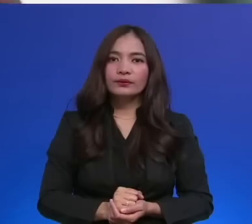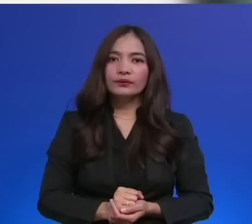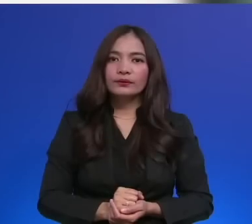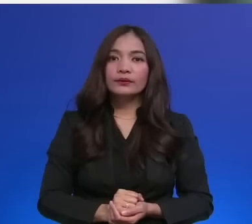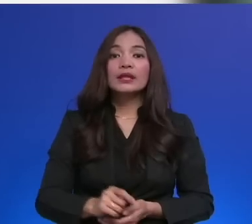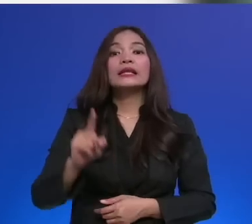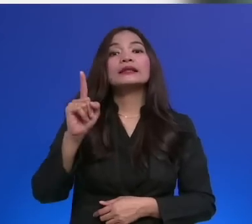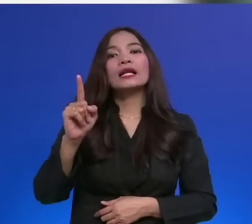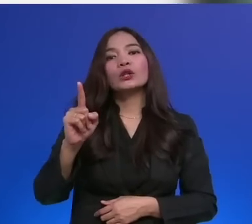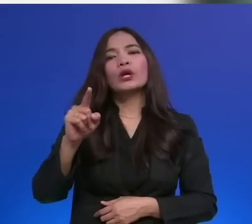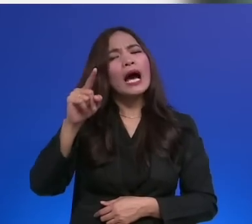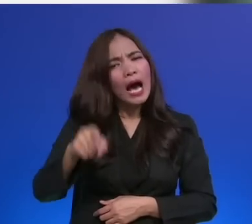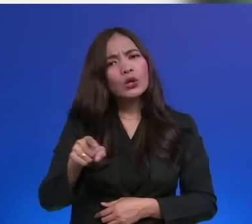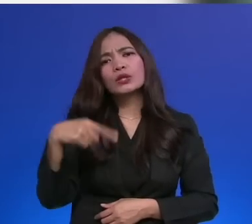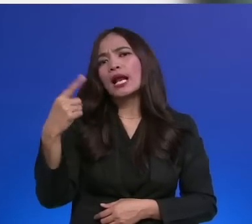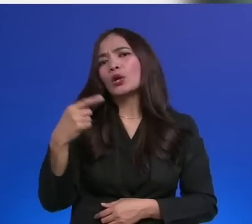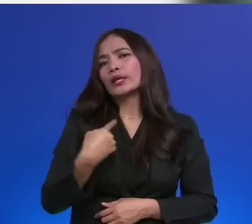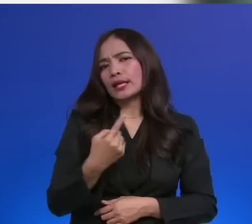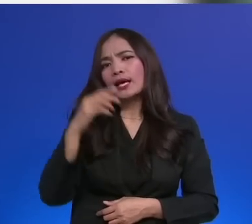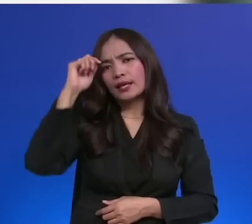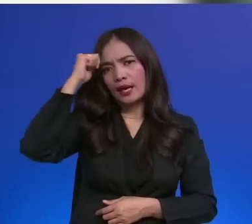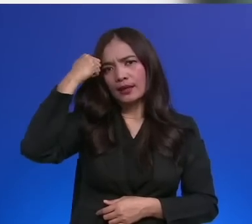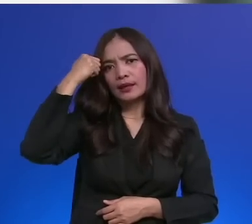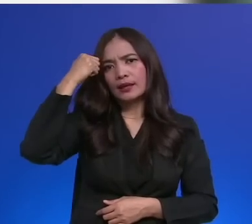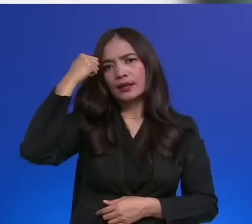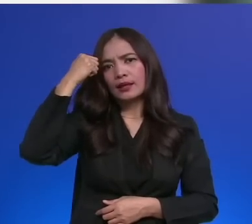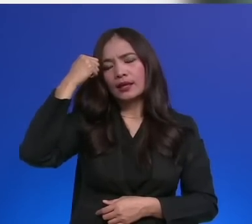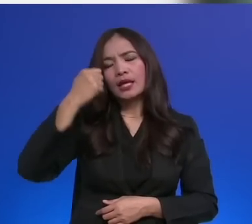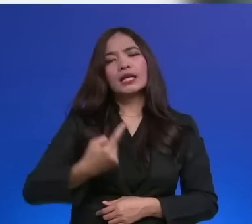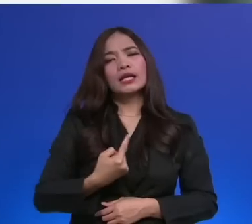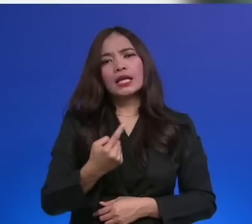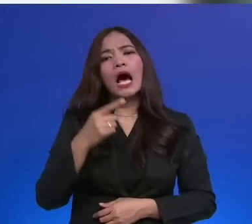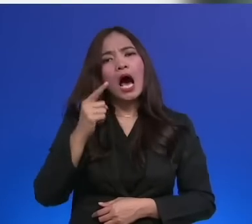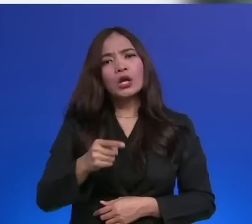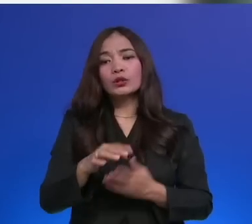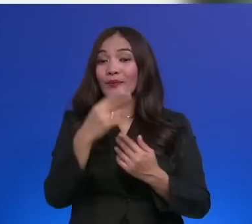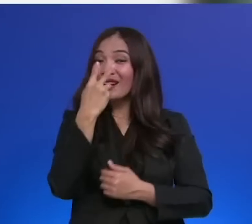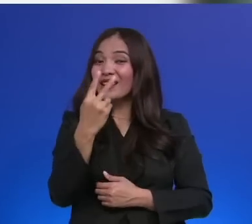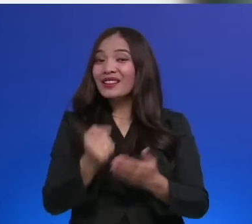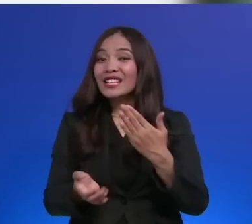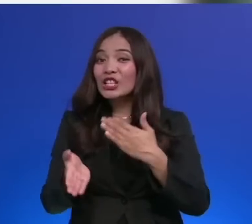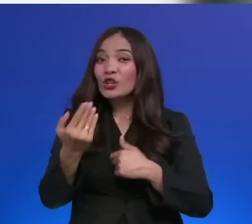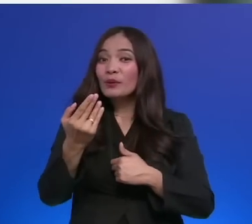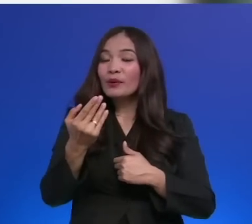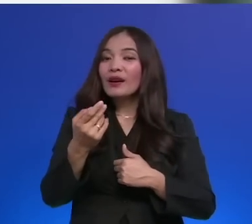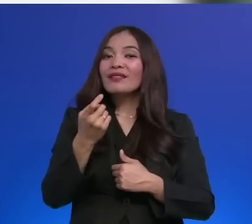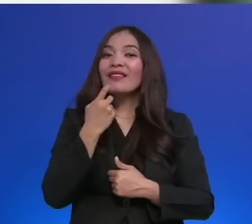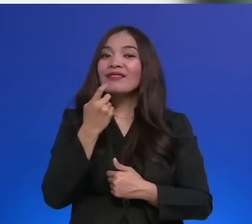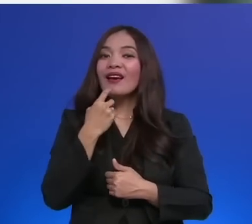Satu hal yang memang harus selalu kita ingat, saudara, kita memandang hidup ini harus dari sudut